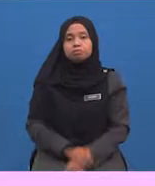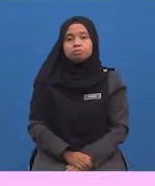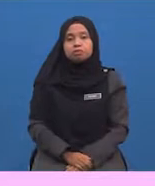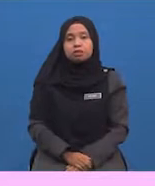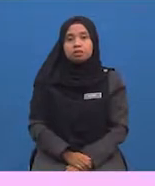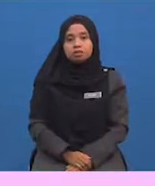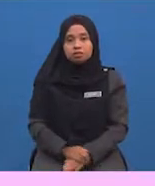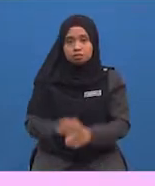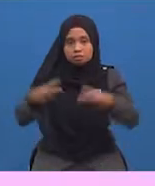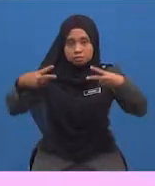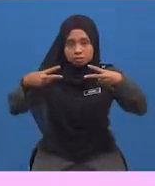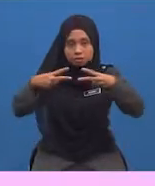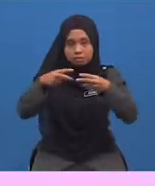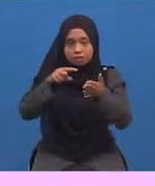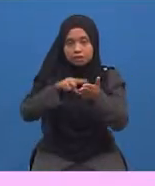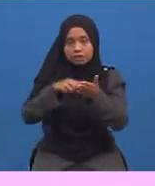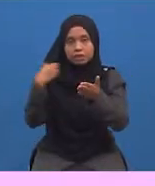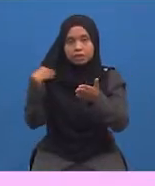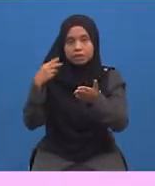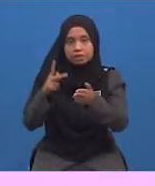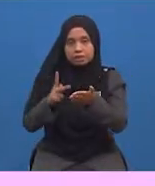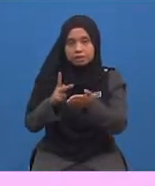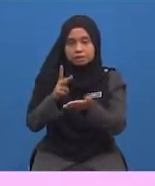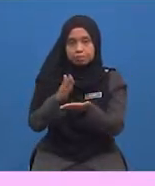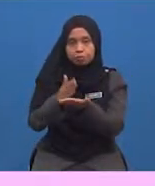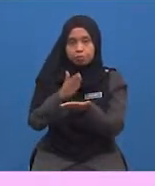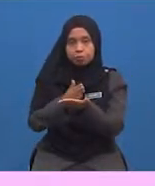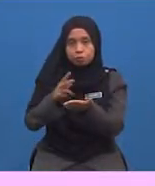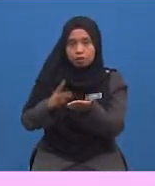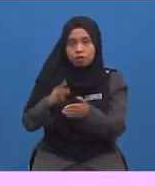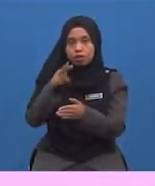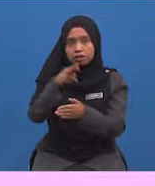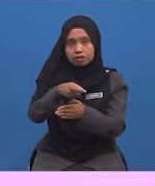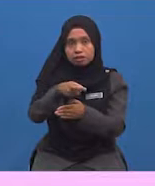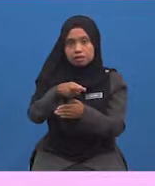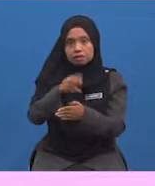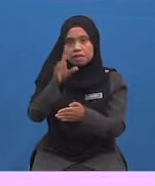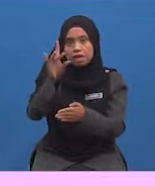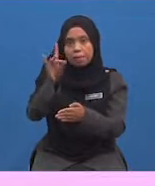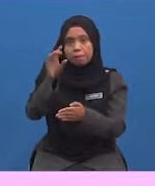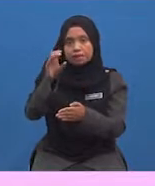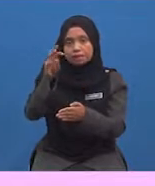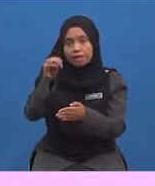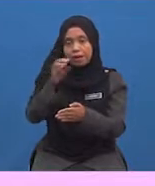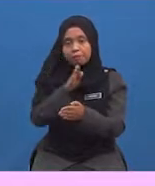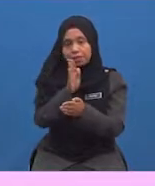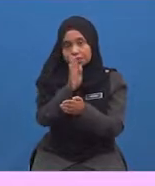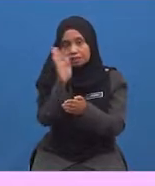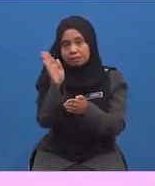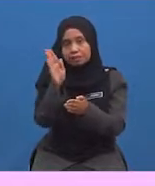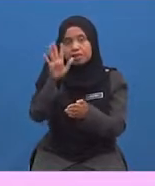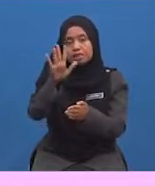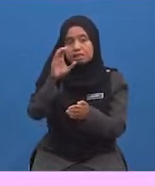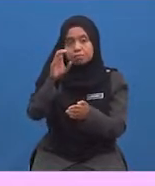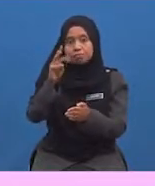Prisma ini mempunyai keratan rentas segitiga dengan panjang 8 cm dan sending 5 cm.